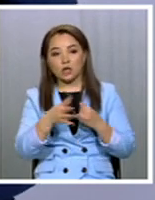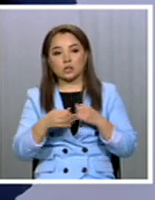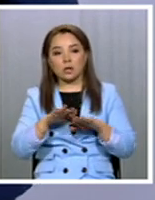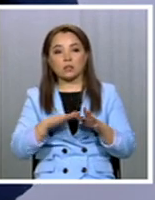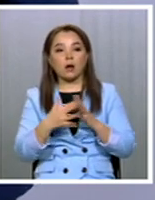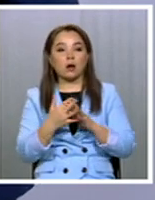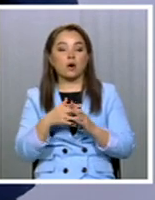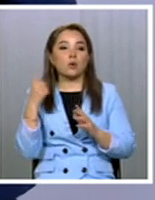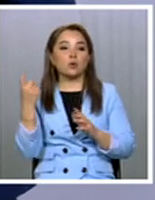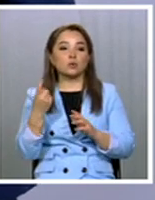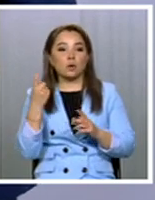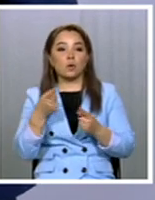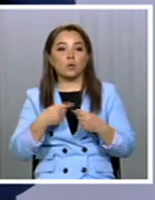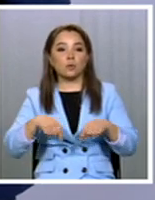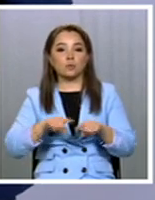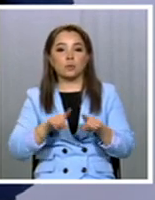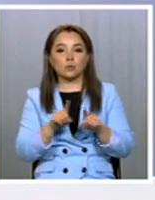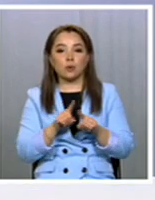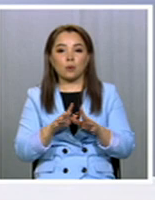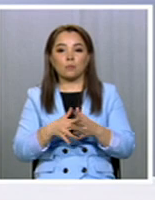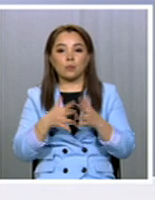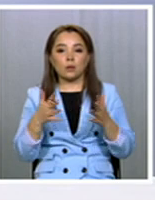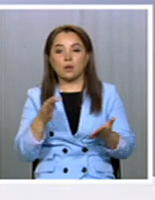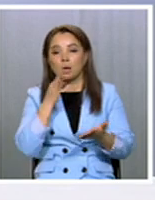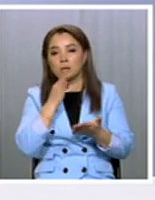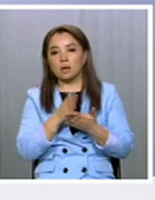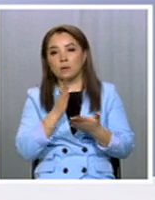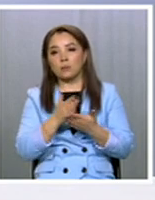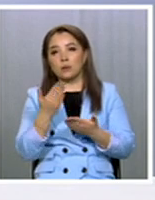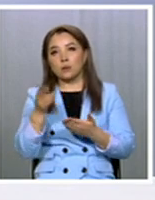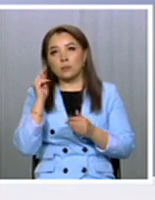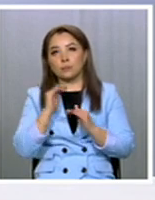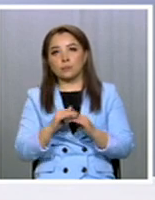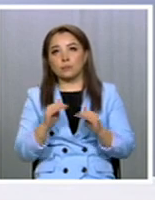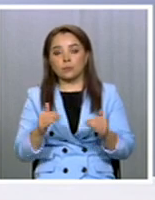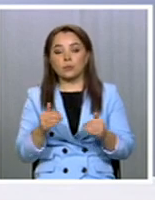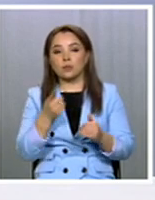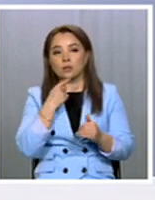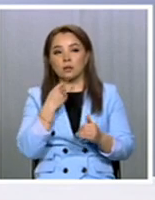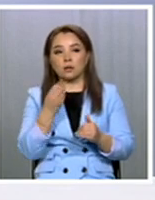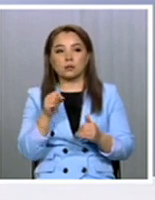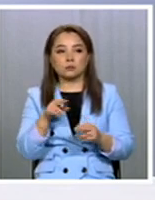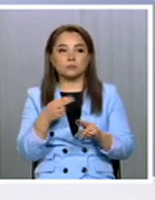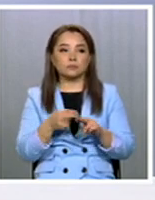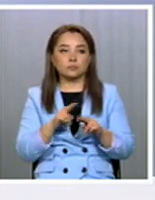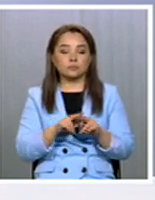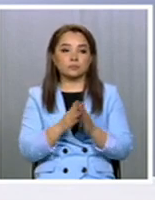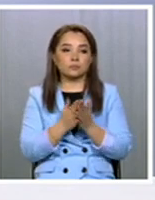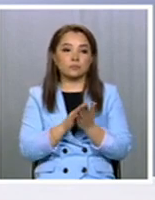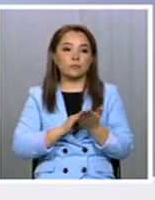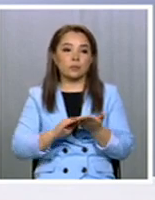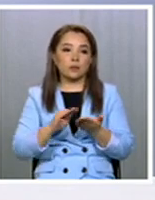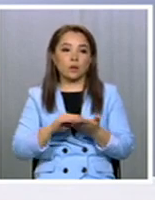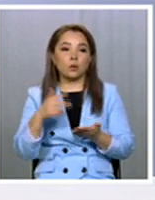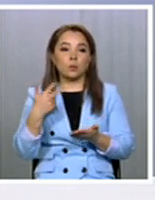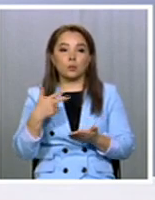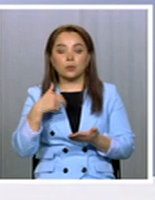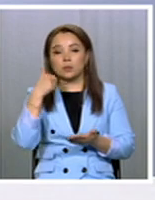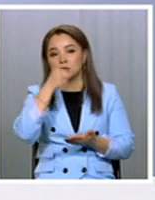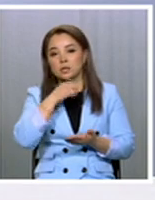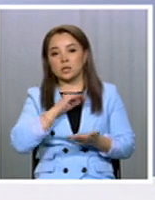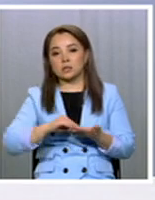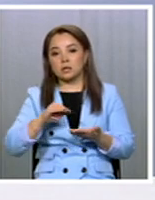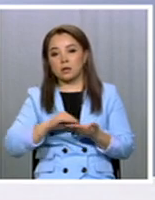шаруашылығын ұжымдастыруы белең алған болатын. Оқушылар, Қызыл атта кітабында 30-шы жылдарда болған Қазақстан